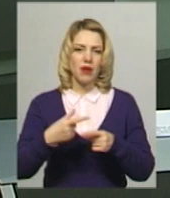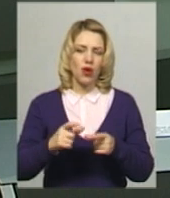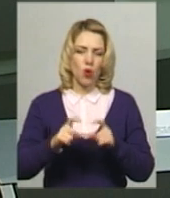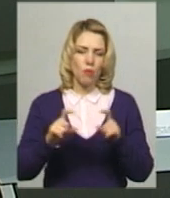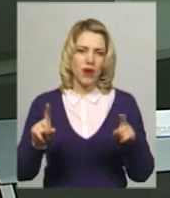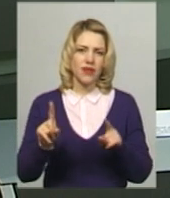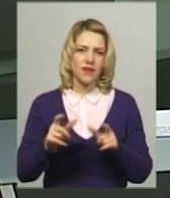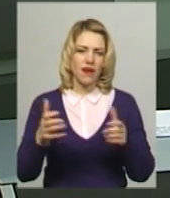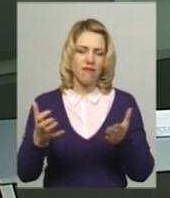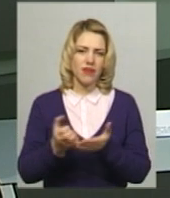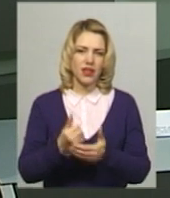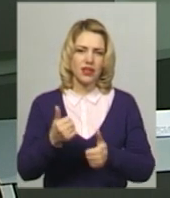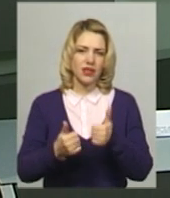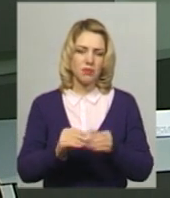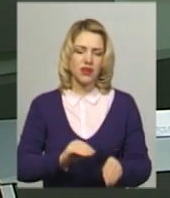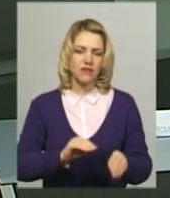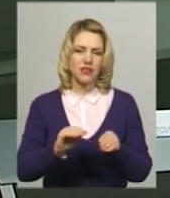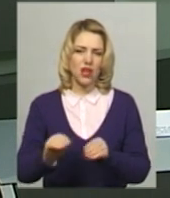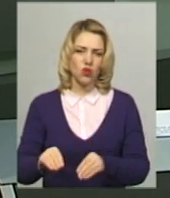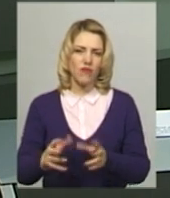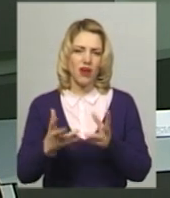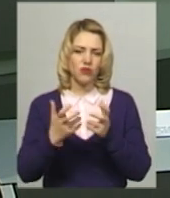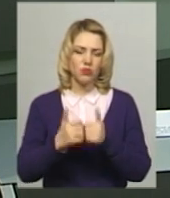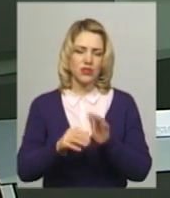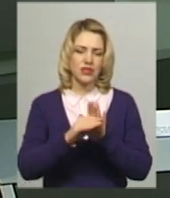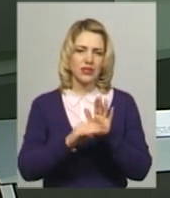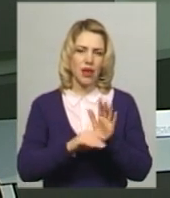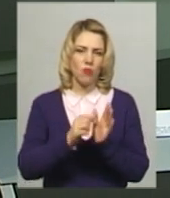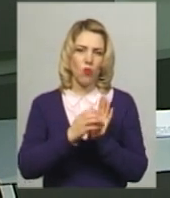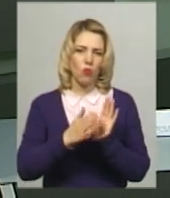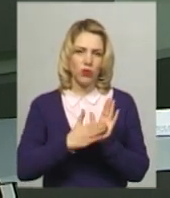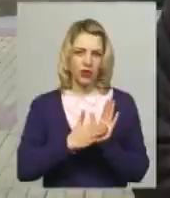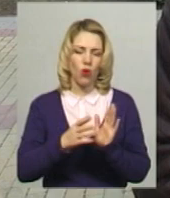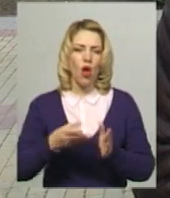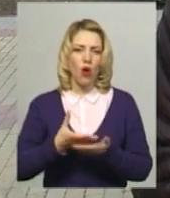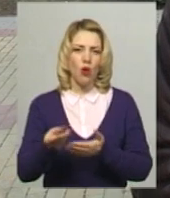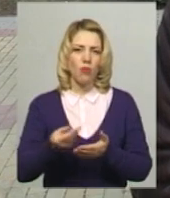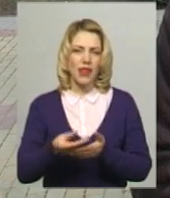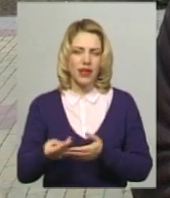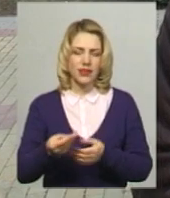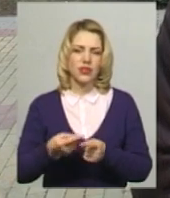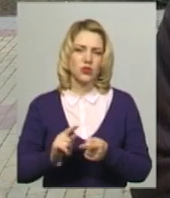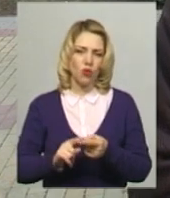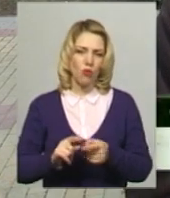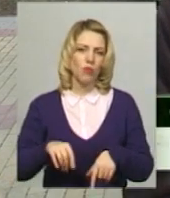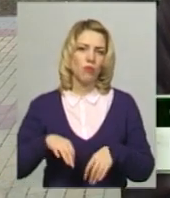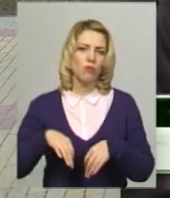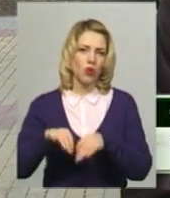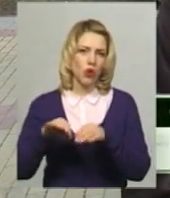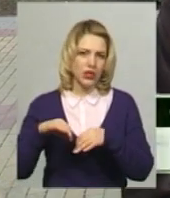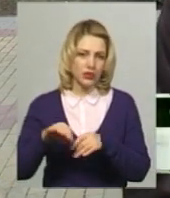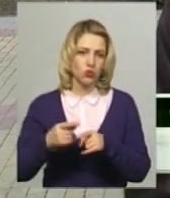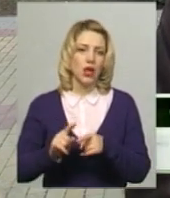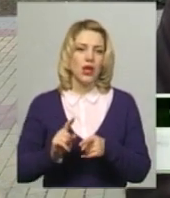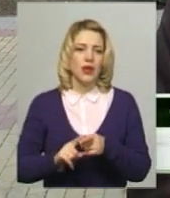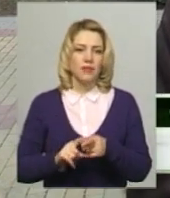тендер на встановлення автоматизованої системи обліку і оплати проїзду. Дана система, автоматизована система обліку оплати